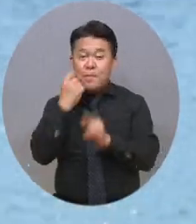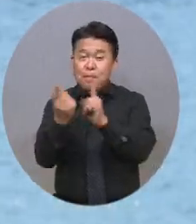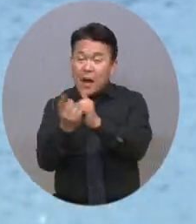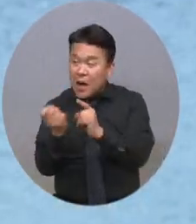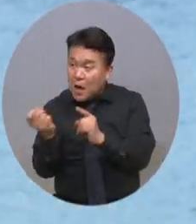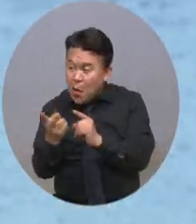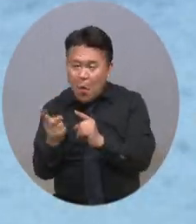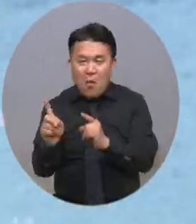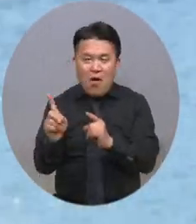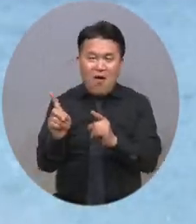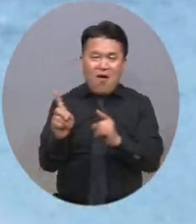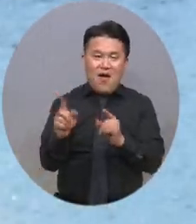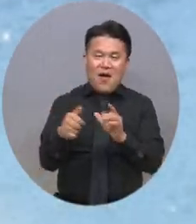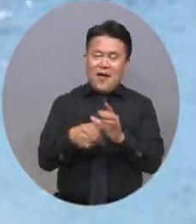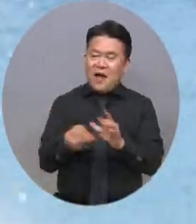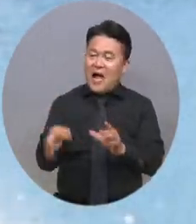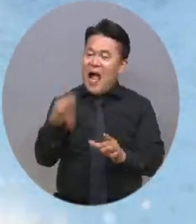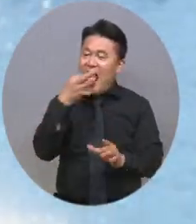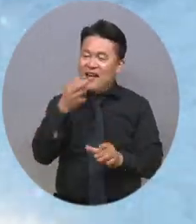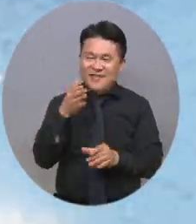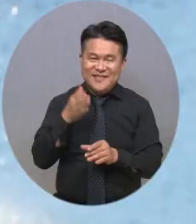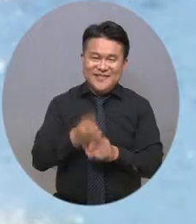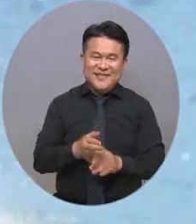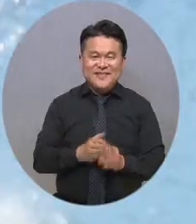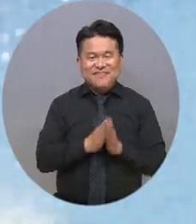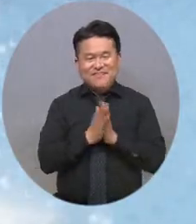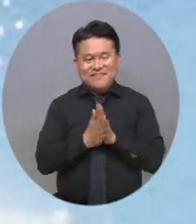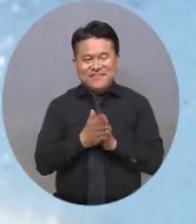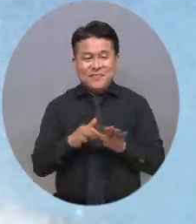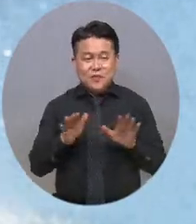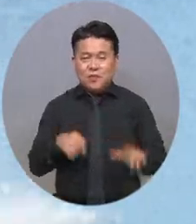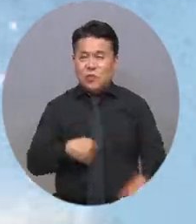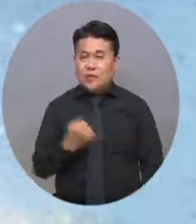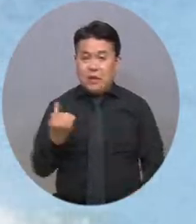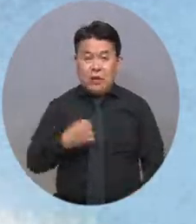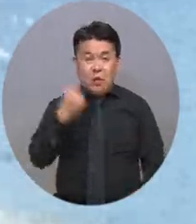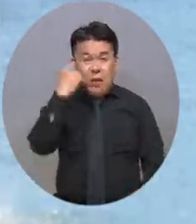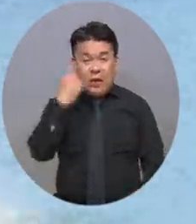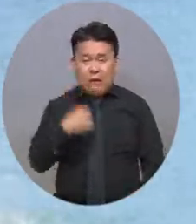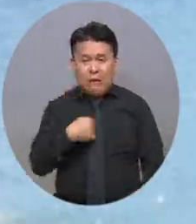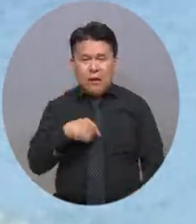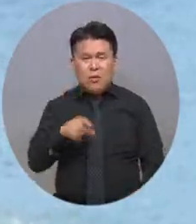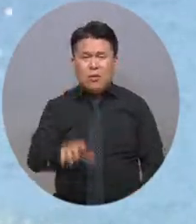만나보고 물건 맛도 보고 있는데 그나저나 왜 오늘은 나 혼자